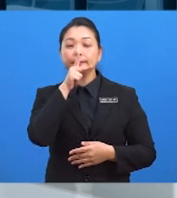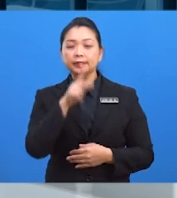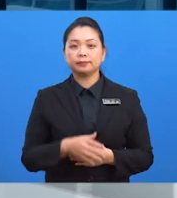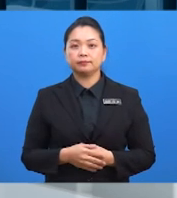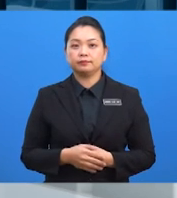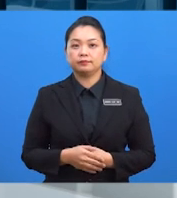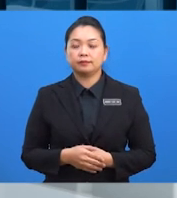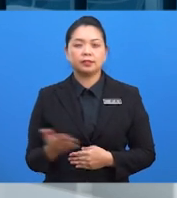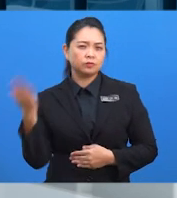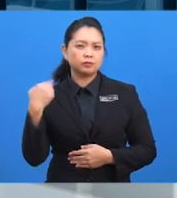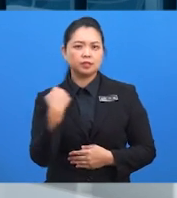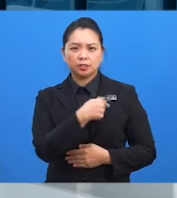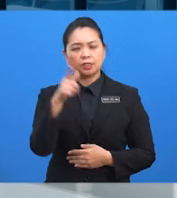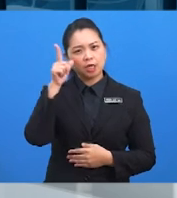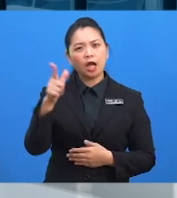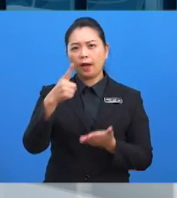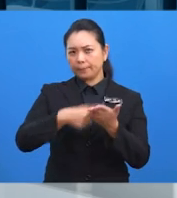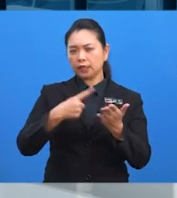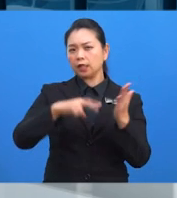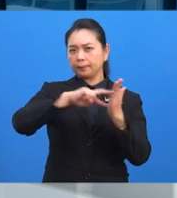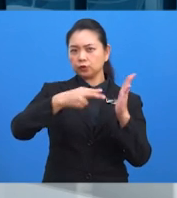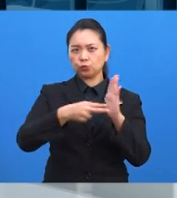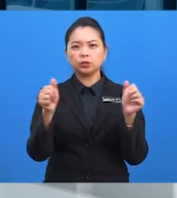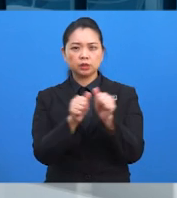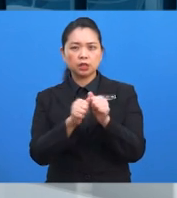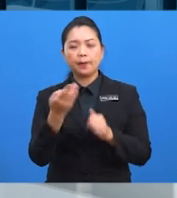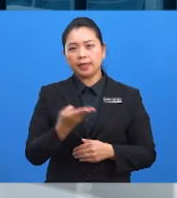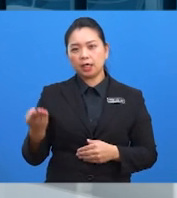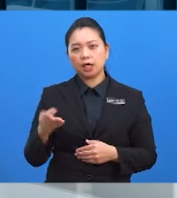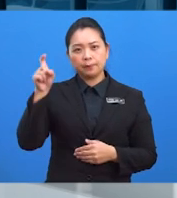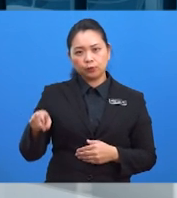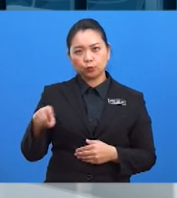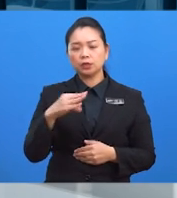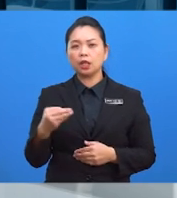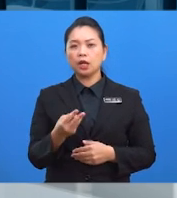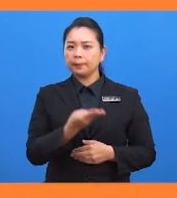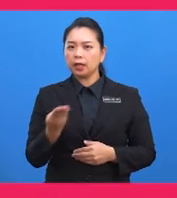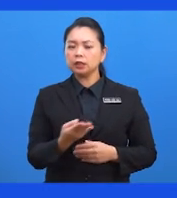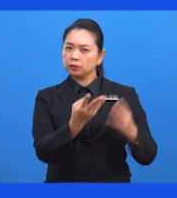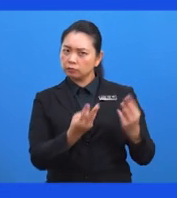Sekarang, jom kita lihat apakah yang dimaksudkan dengan barang keperluan dan barang kehendak.